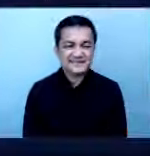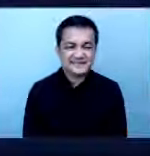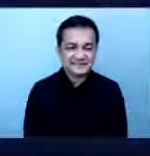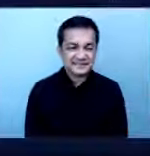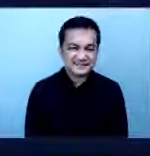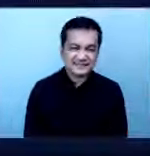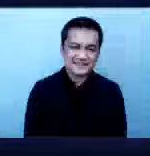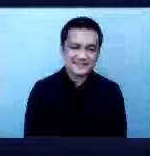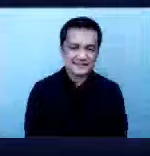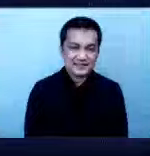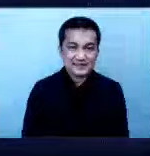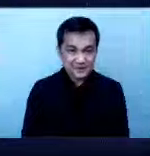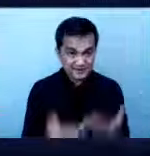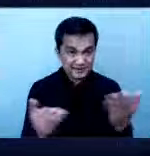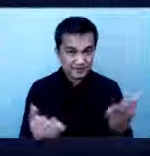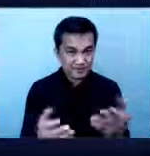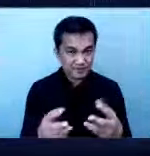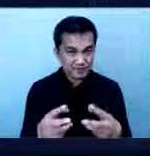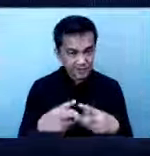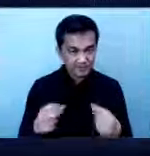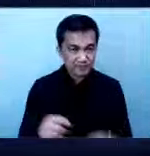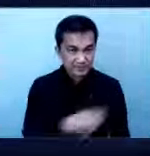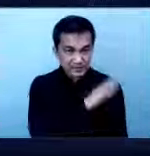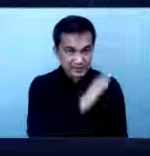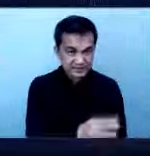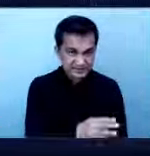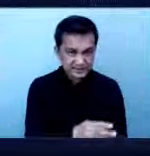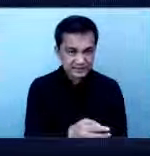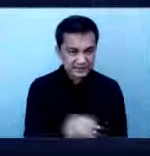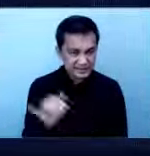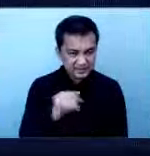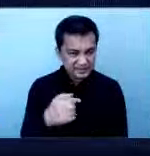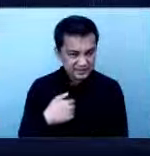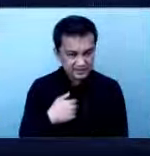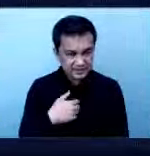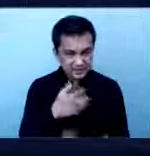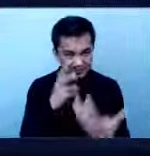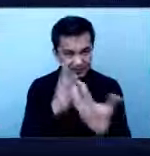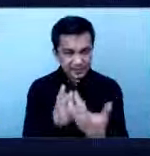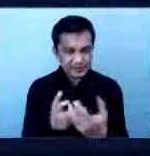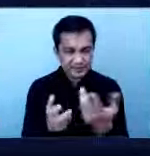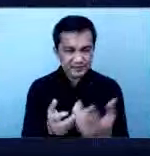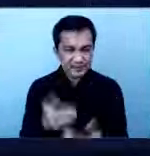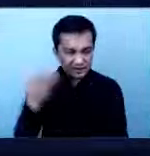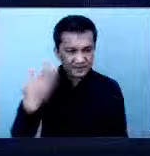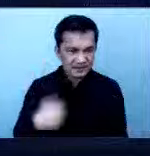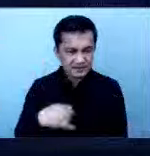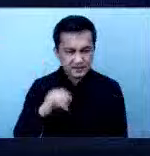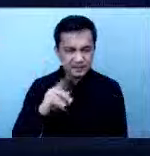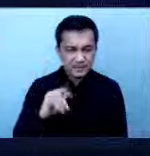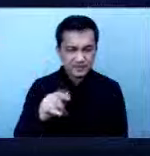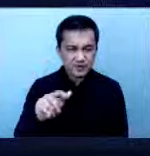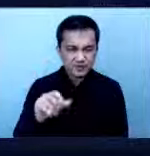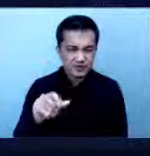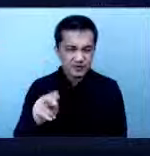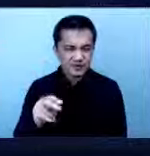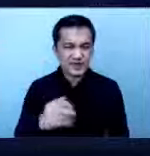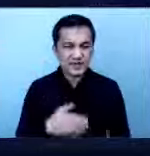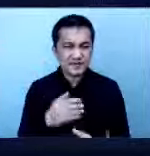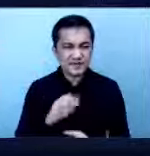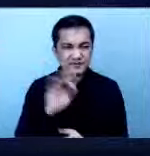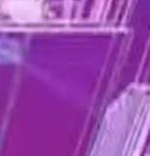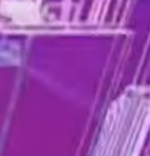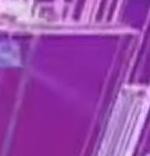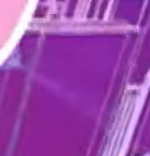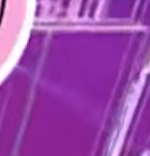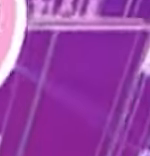O, yung mga palaban dyan gaya ko, suwak na suwak yan para sa inyo. Ako si Jana Lipon. Happy Friday, mga kapatid!